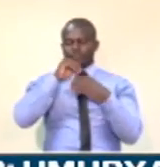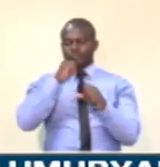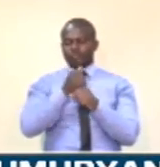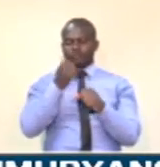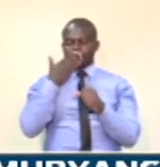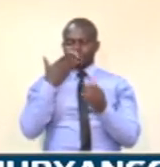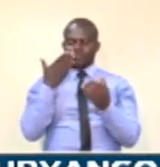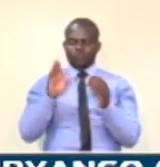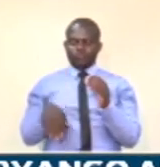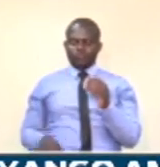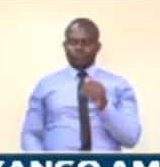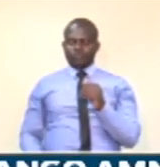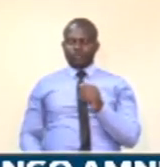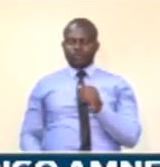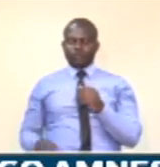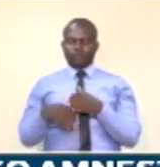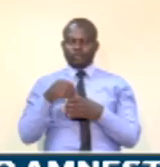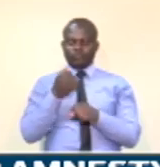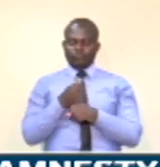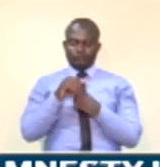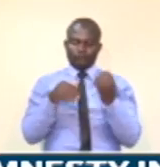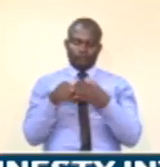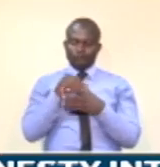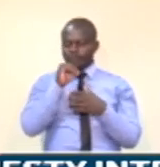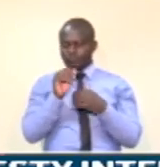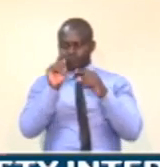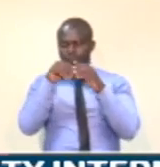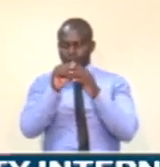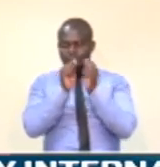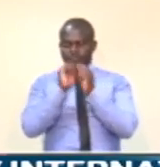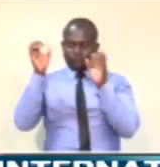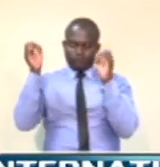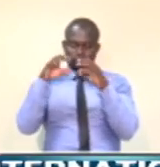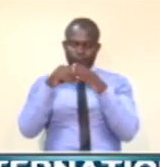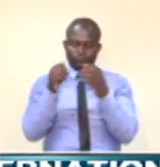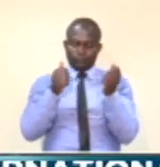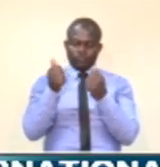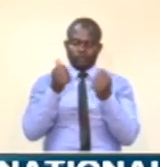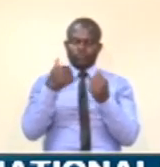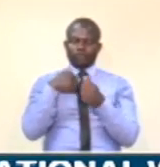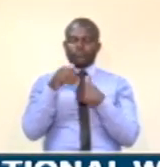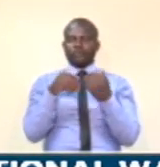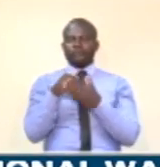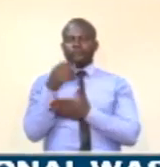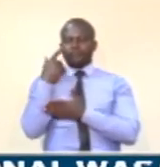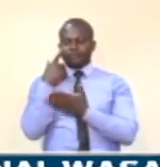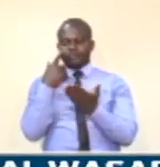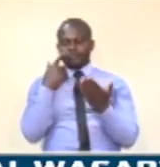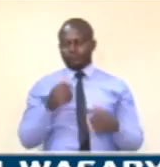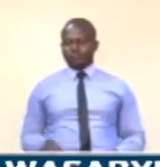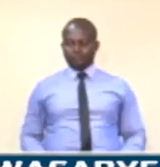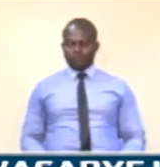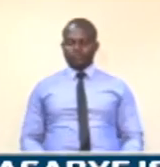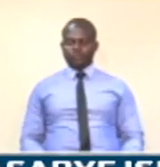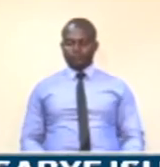utangambanire nuko kuko sasa nazamukanye nawe I Kigali mu modokari afitemo ibyo bintu uko ari